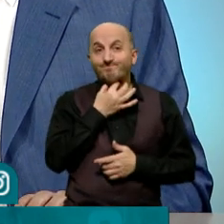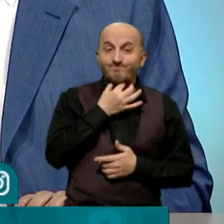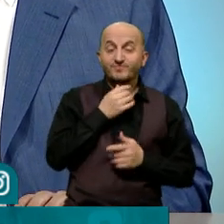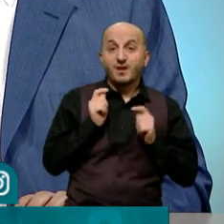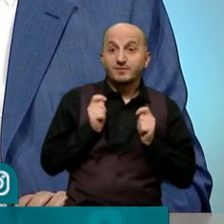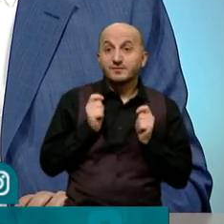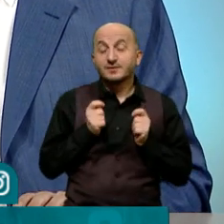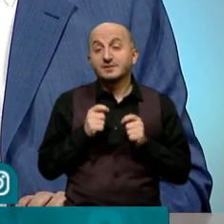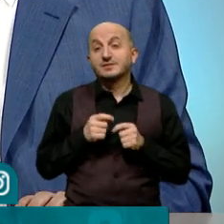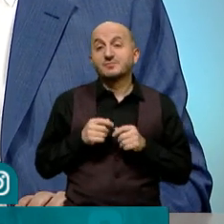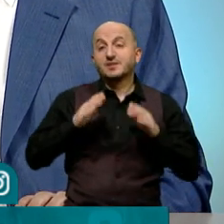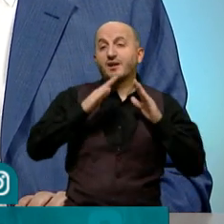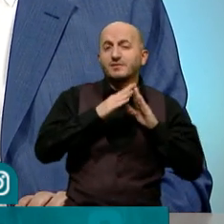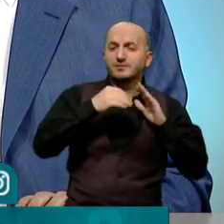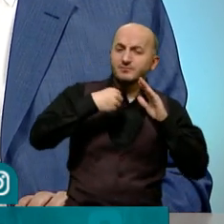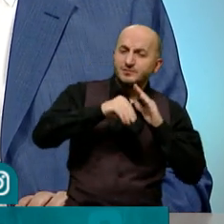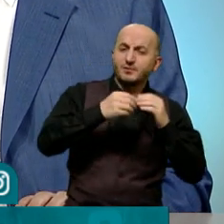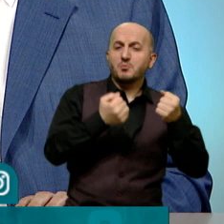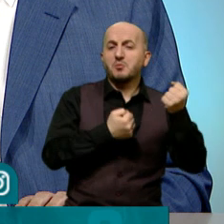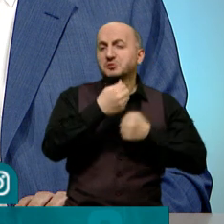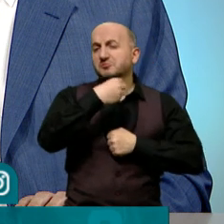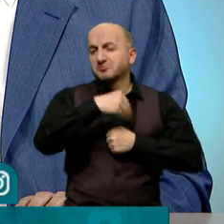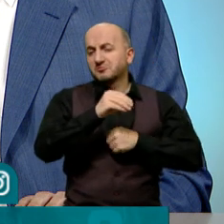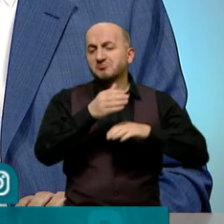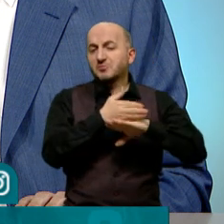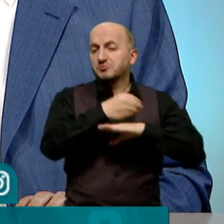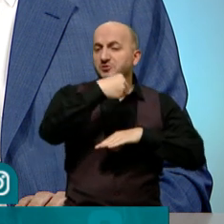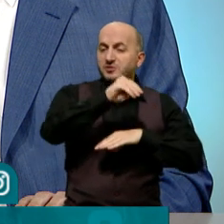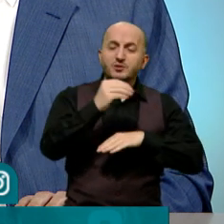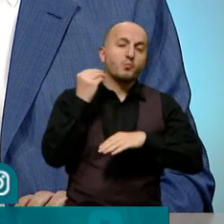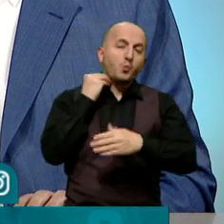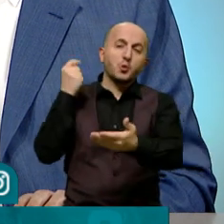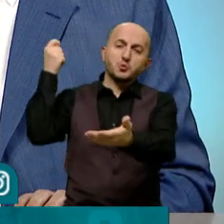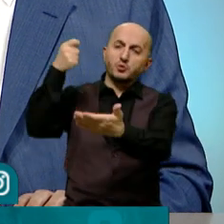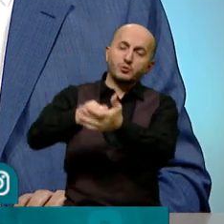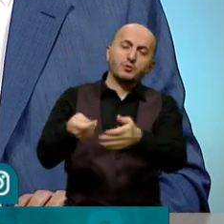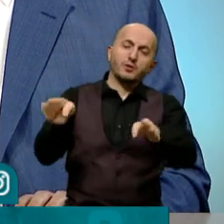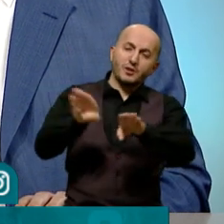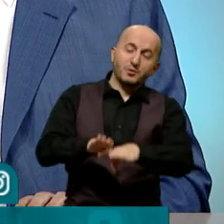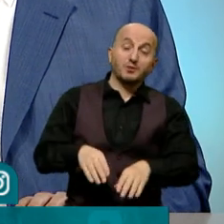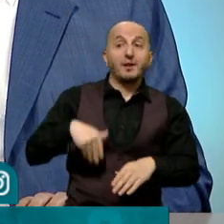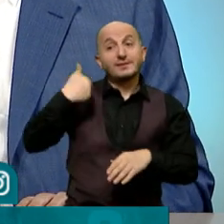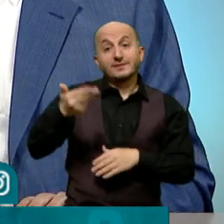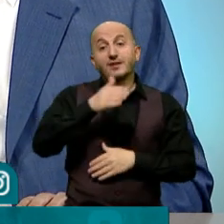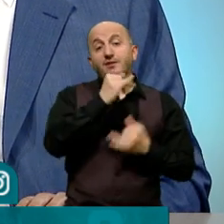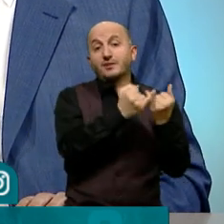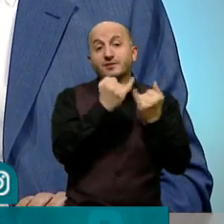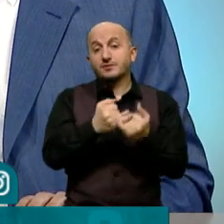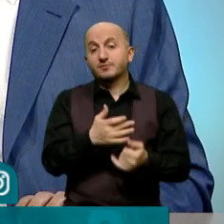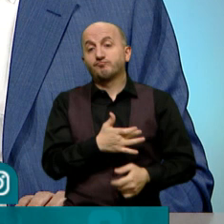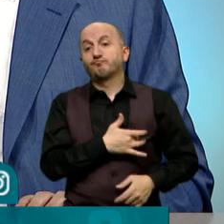düşmüş. Bir evini, bir arabasını, malını, varını satıp o borcu kapatıyor. Ama diğer evlatlara da gönül